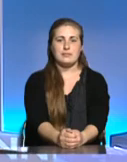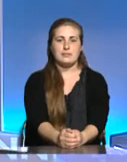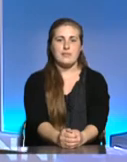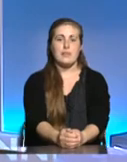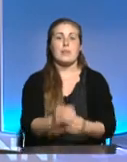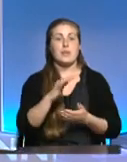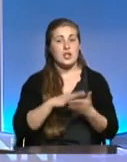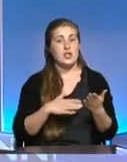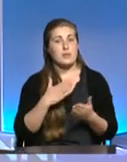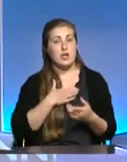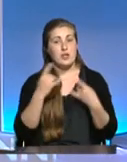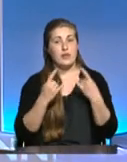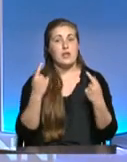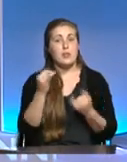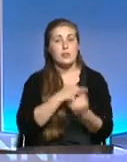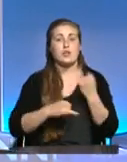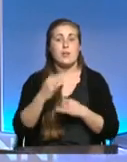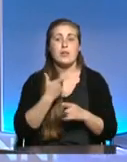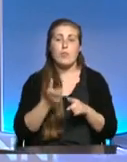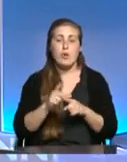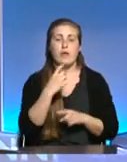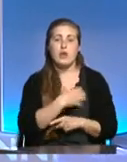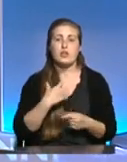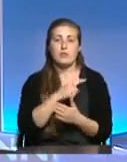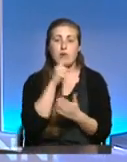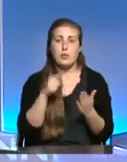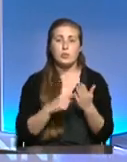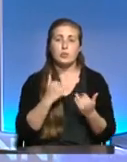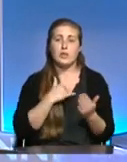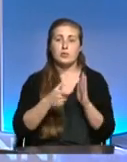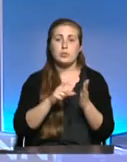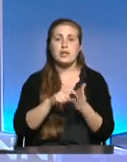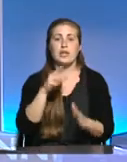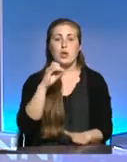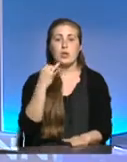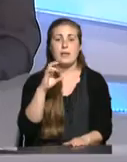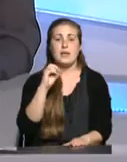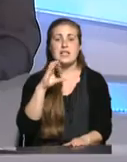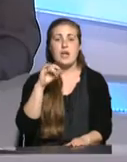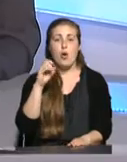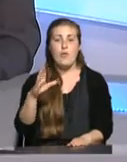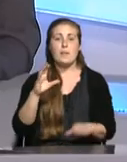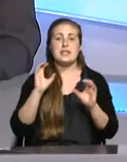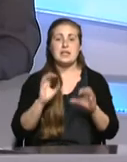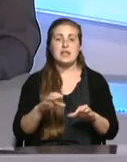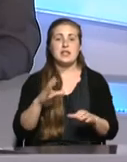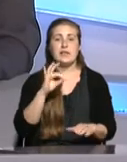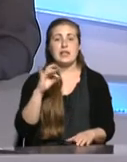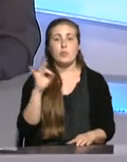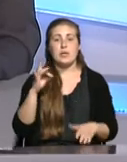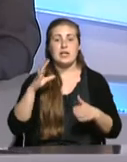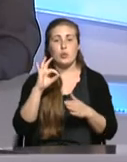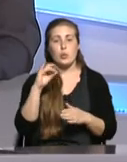продолжаем наш эфир традиционно обсуждаем наиболее важные вопросы у нас студии георгий без страхов председатель совета крымского республиканского